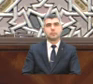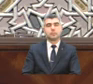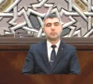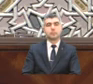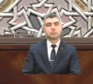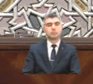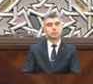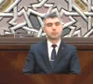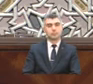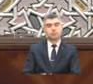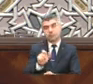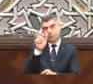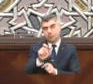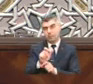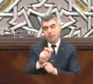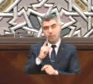تفضلوا السيد النائب المحترم.